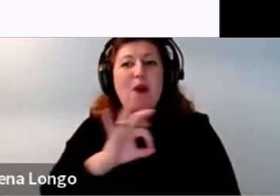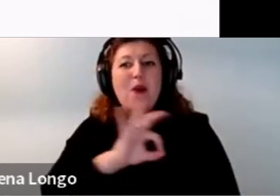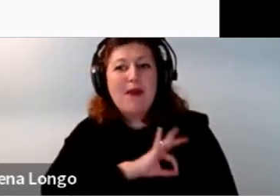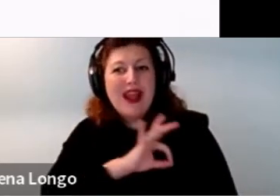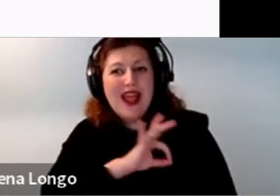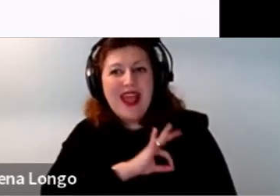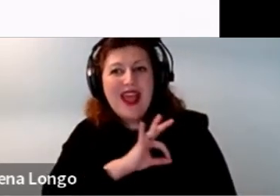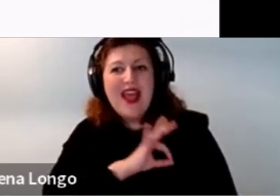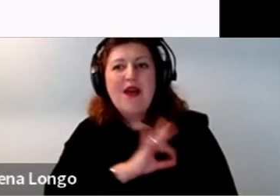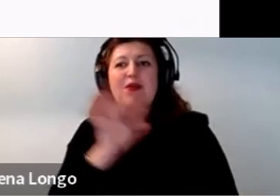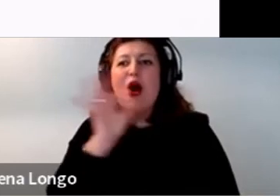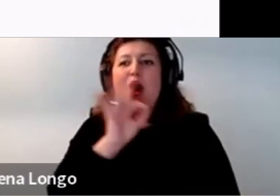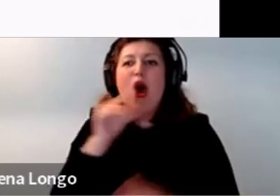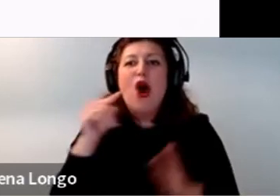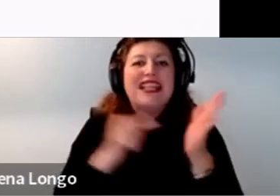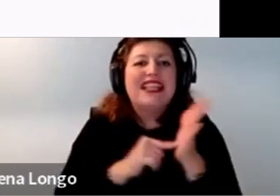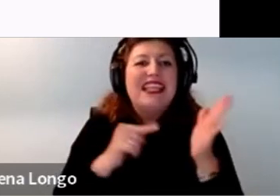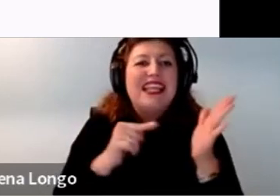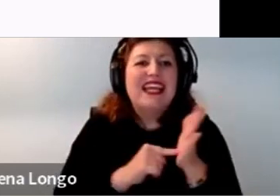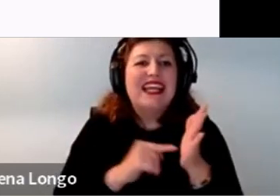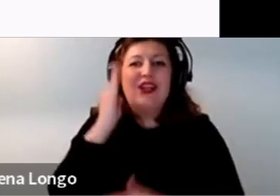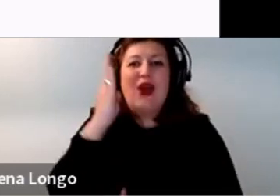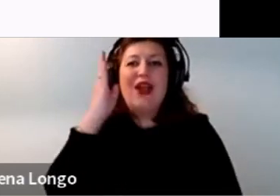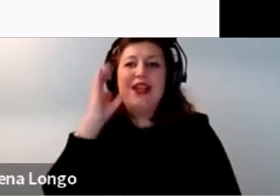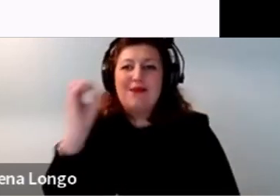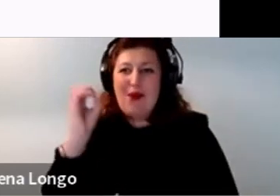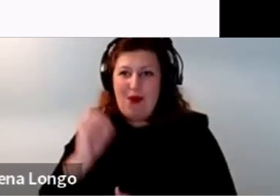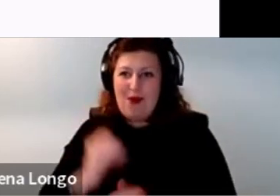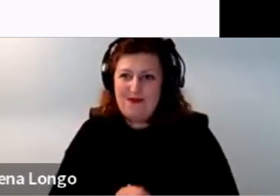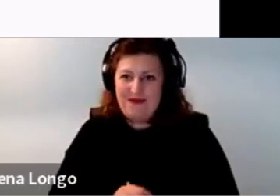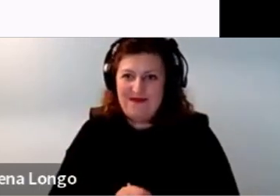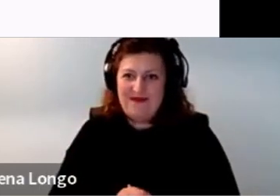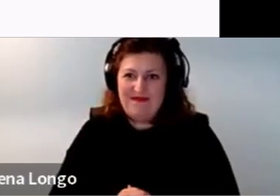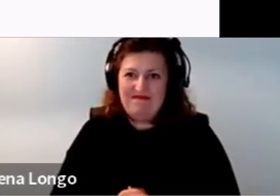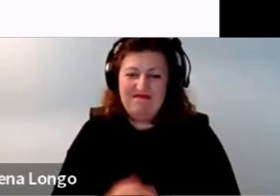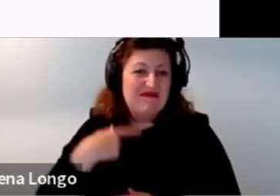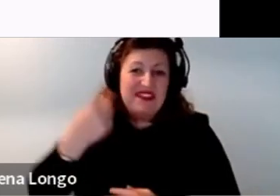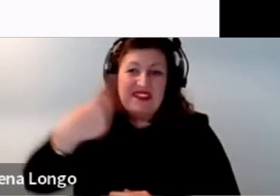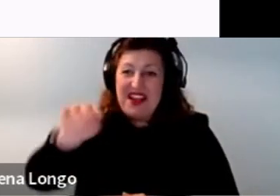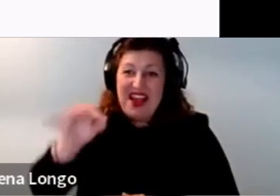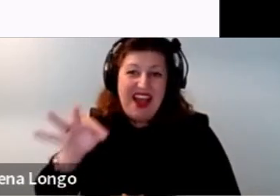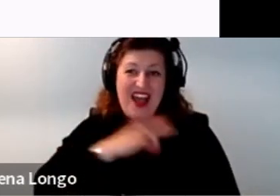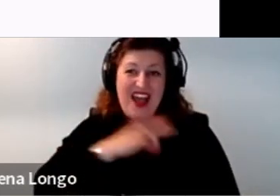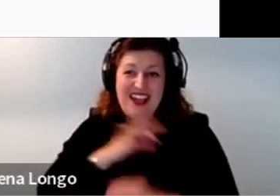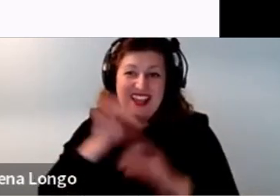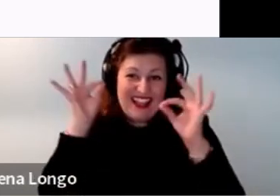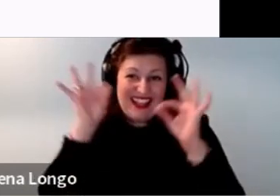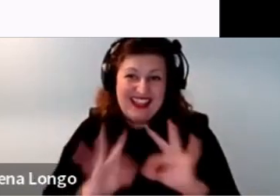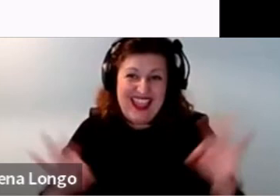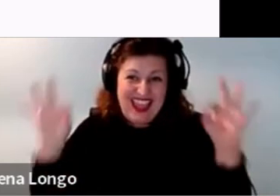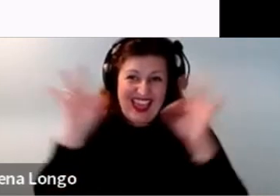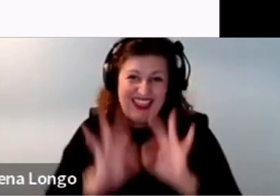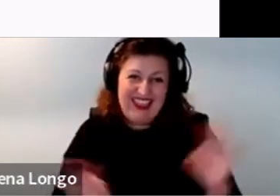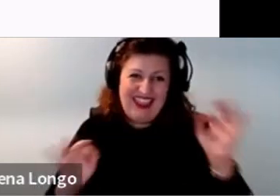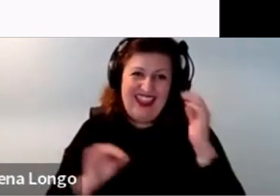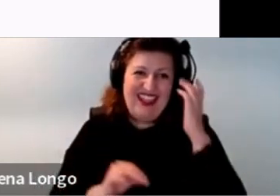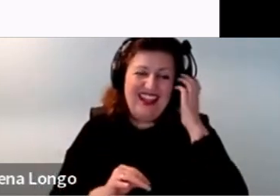o non so, qualche diritto pagato da Ibo, però ancora non ho visto niente di Paola insieme a